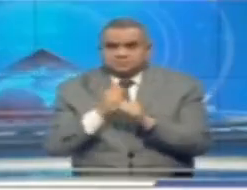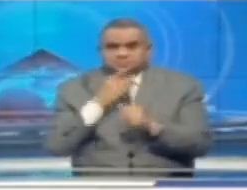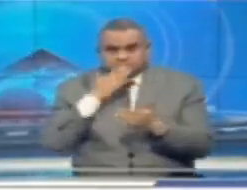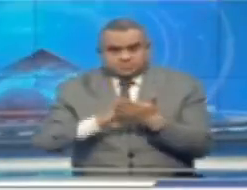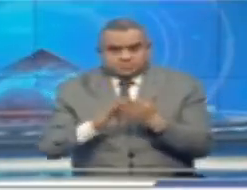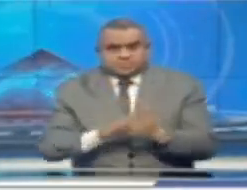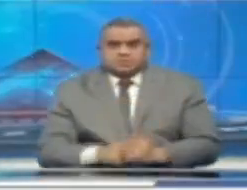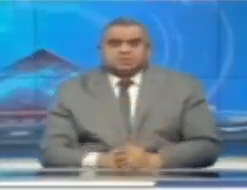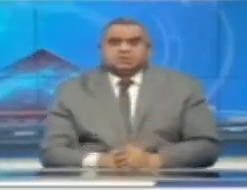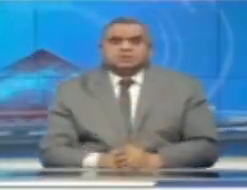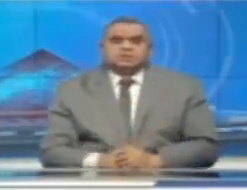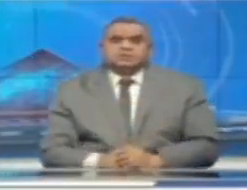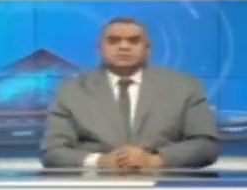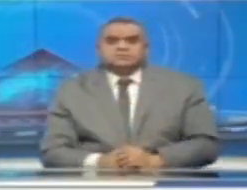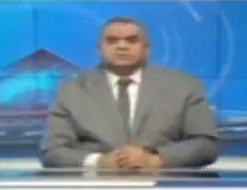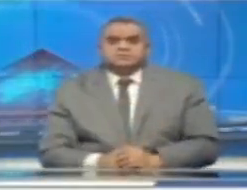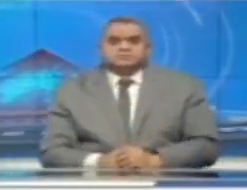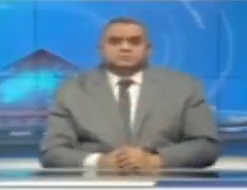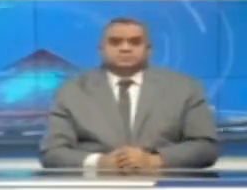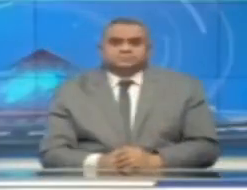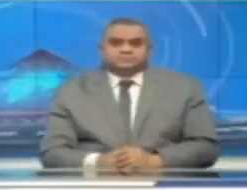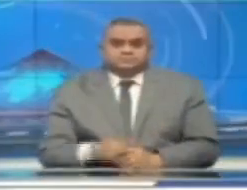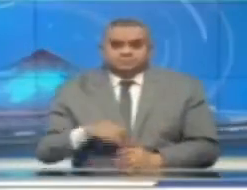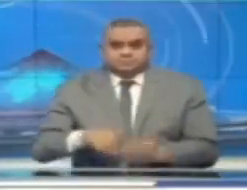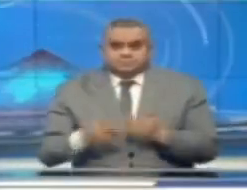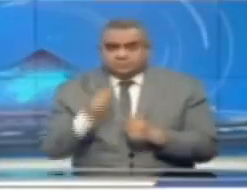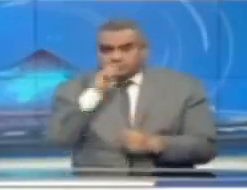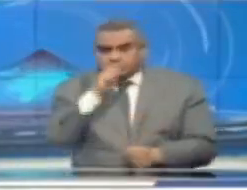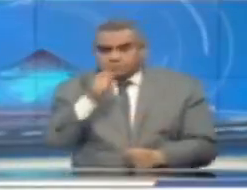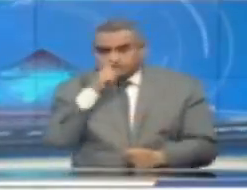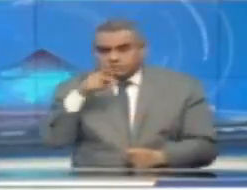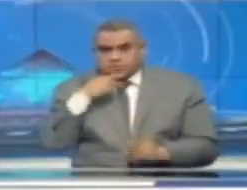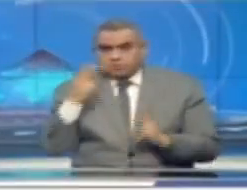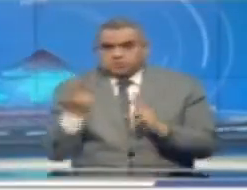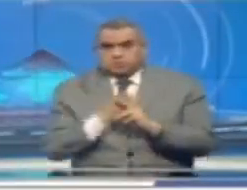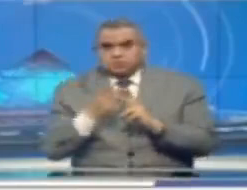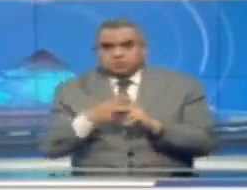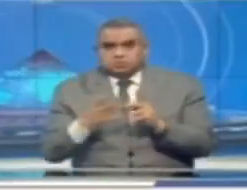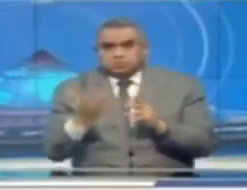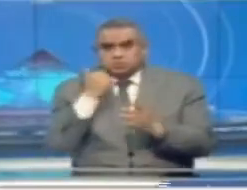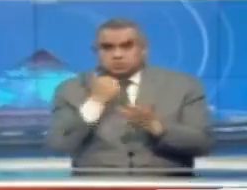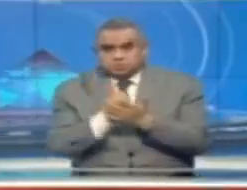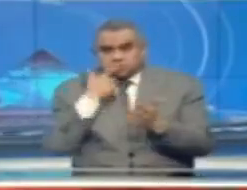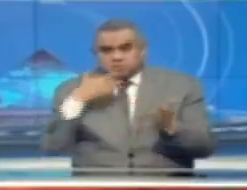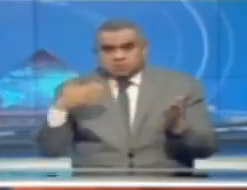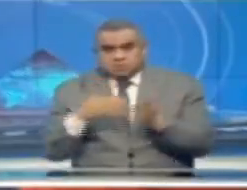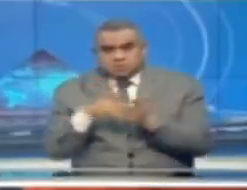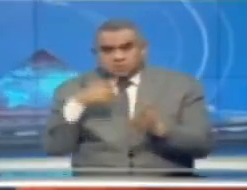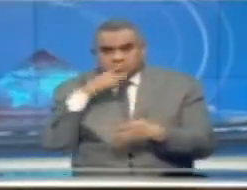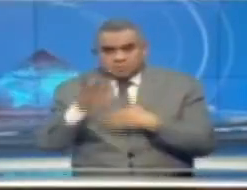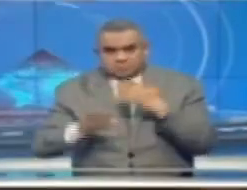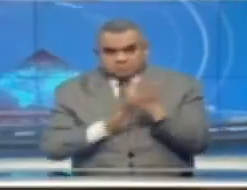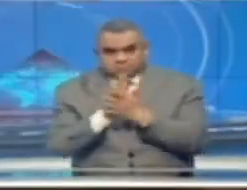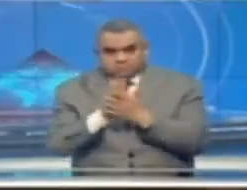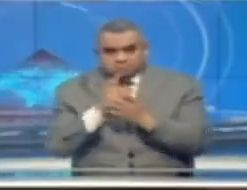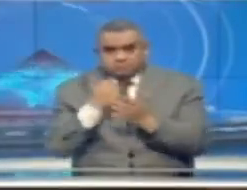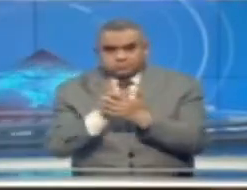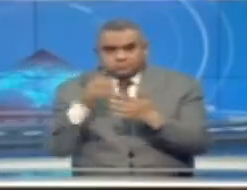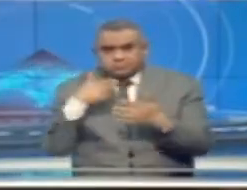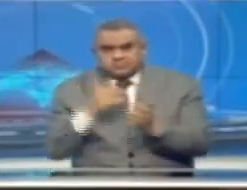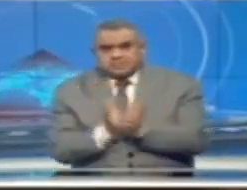جدا. وبحالة الرضا تلك عند المواطن يختتم الحديث عن أي إشاعة تحاول الجماعة